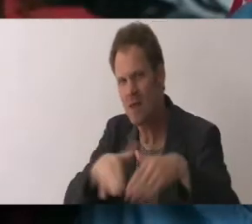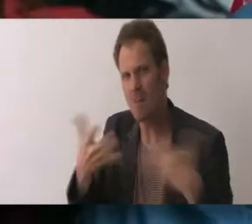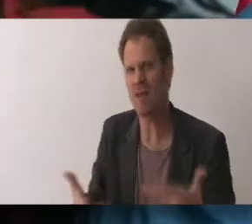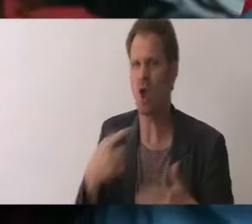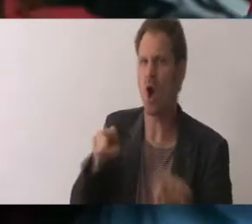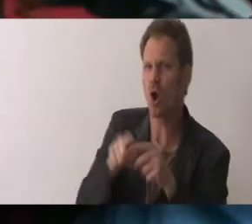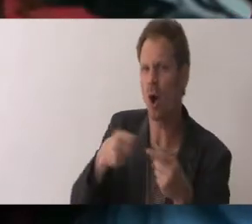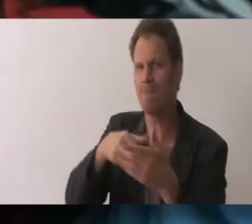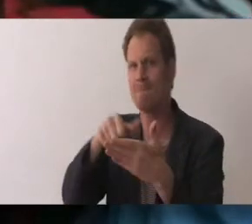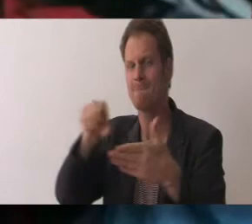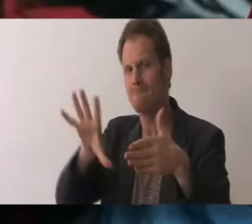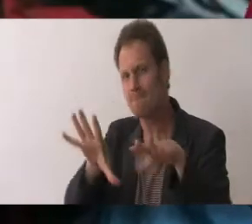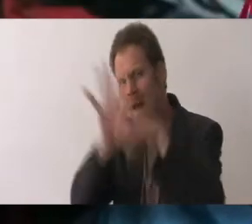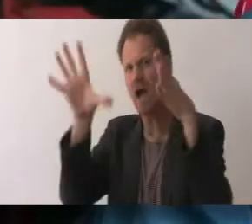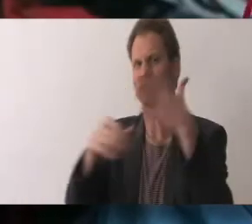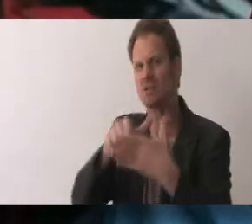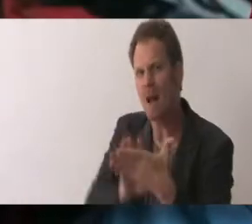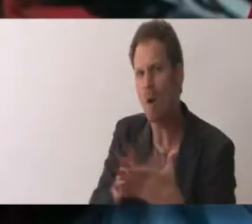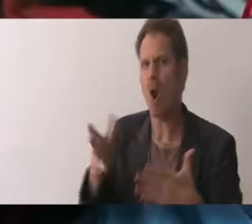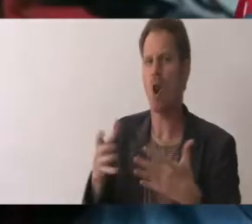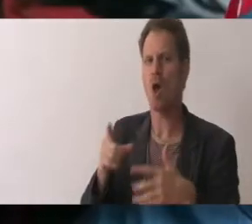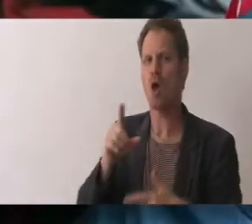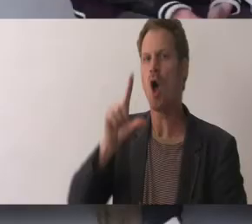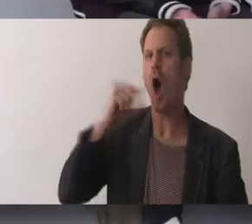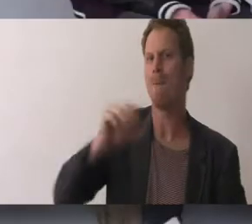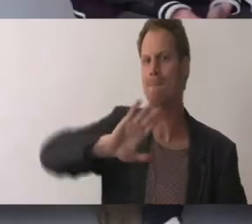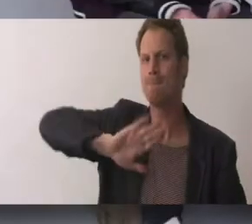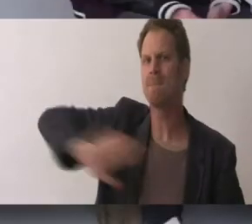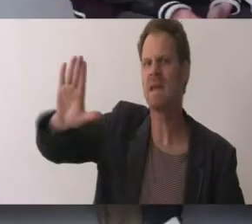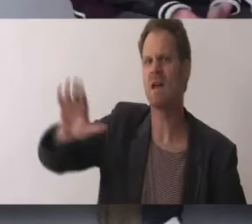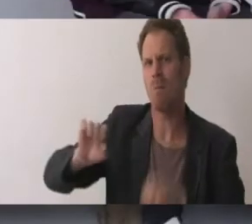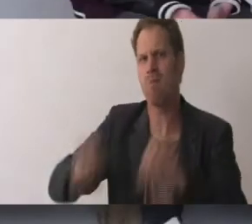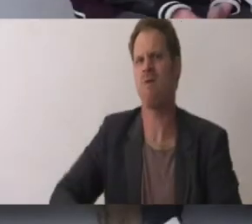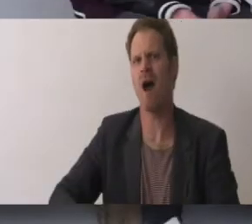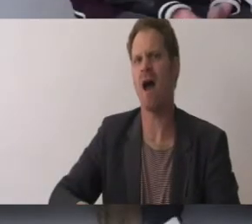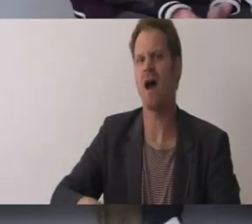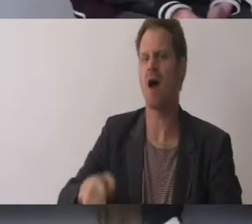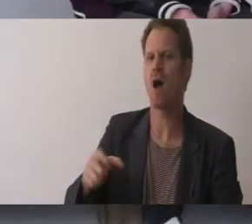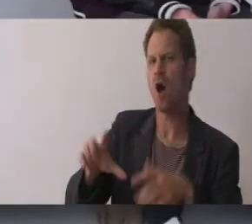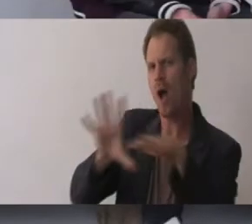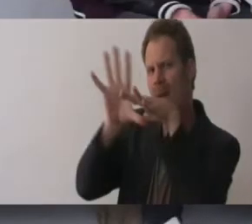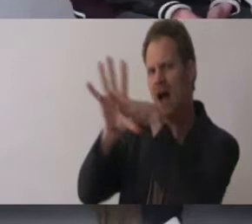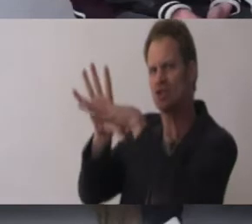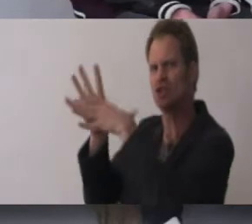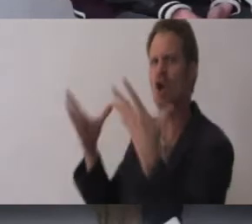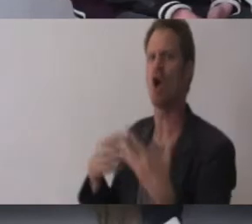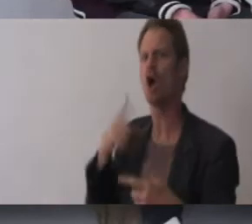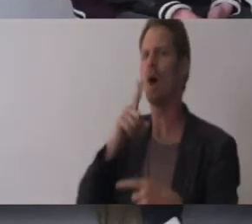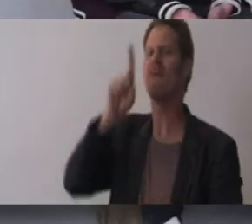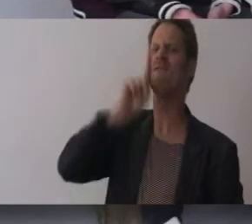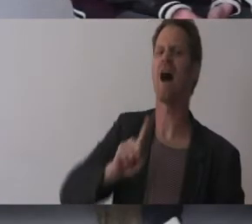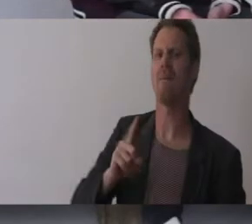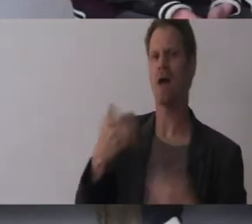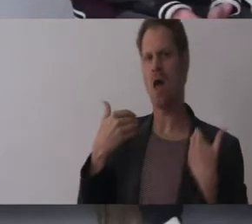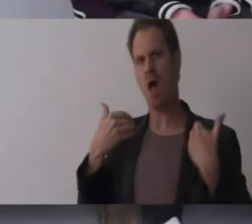et particulièrement les symboles patriarcaux, pour les retourner justement, et pour en faire autre chose. Et donc on a toujours considéré la femme comme un objet